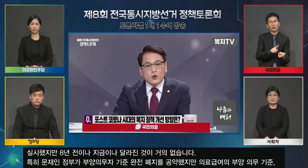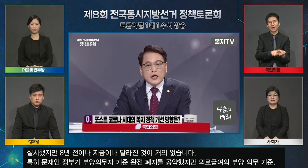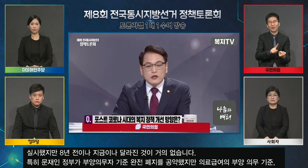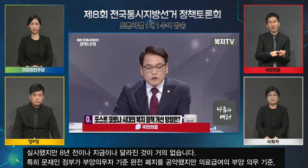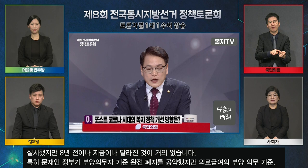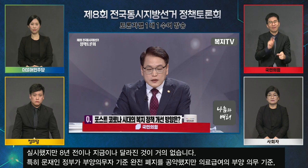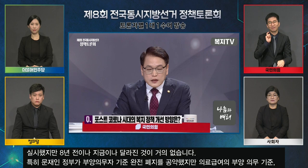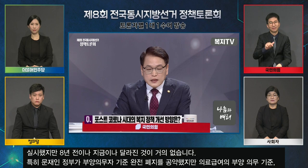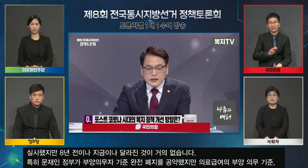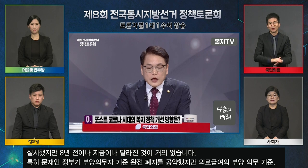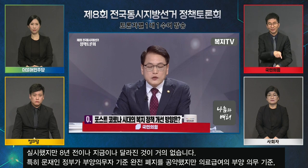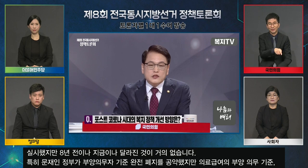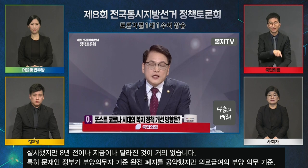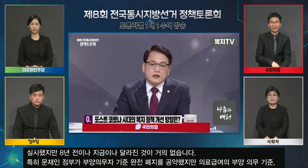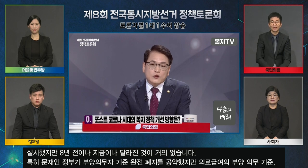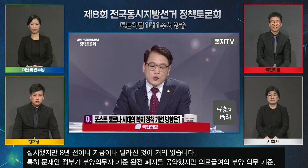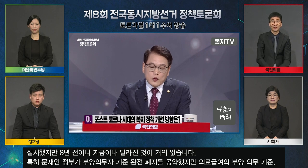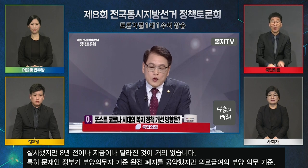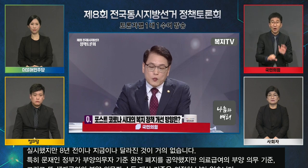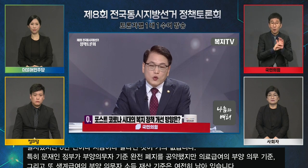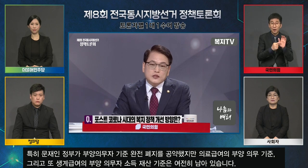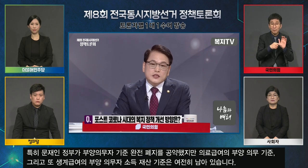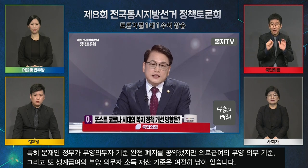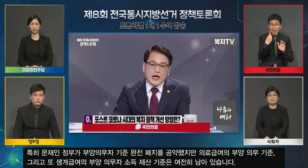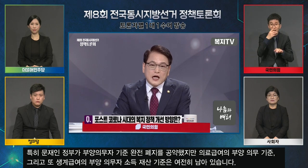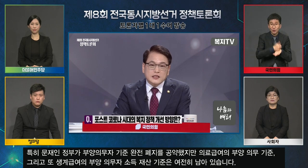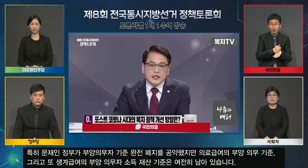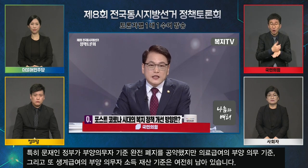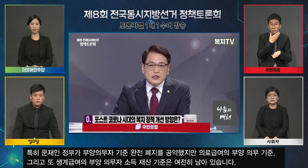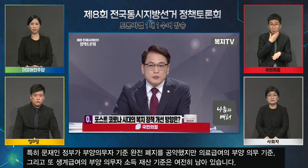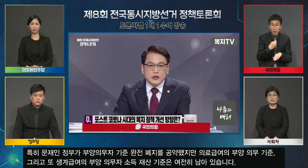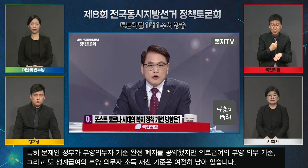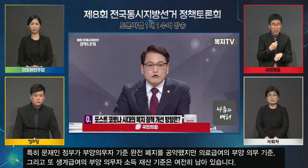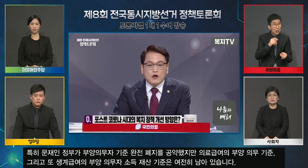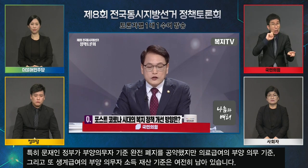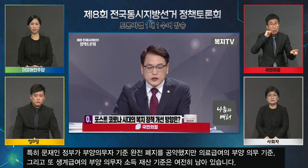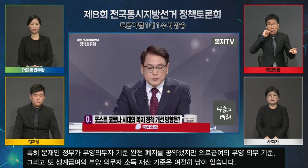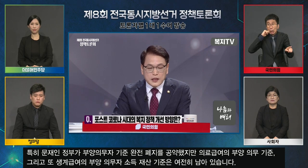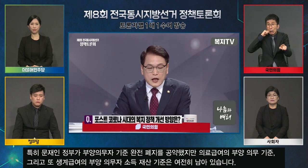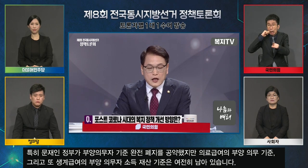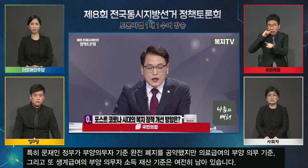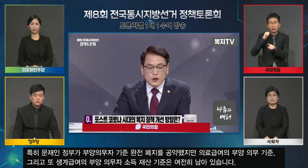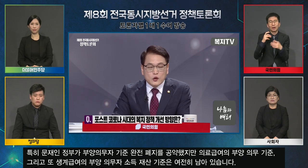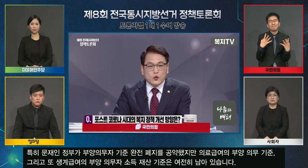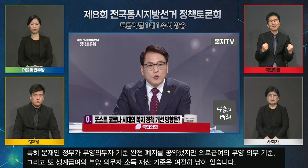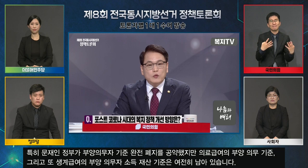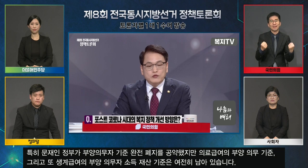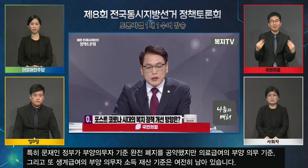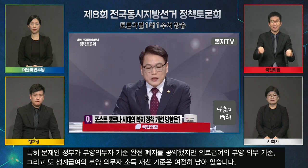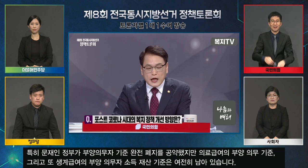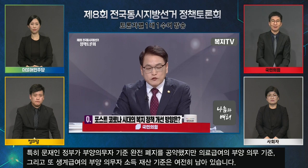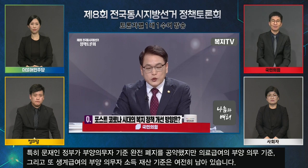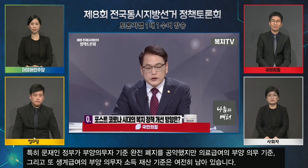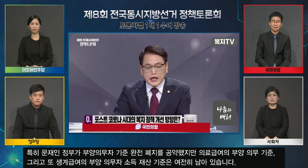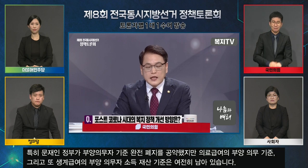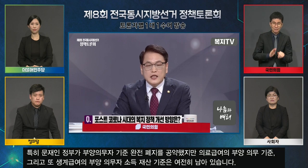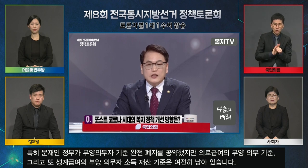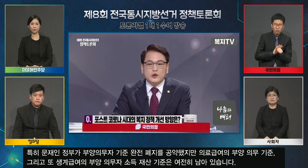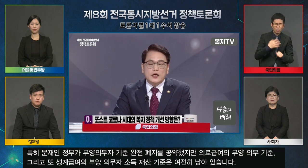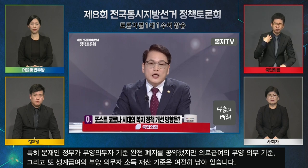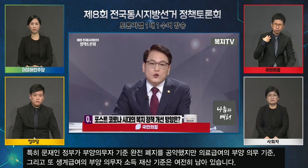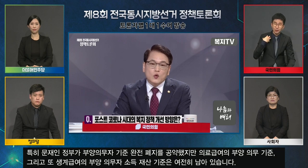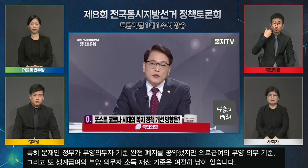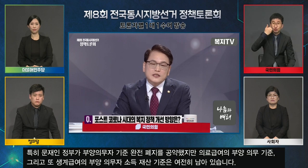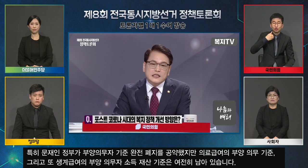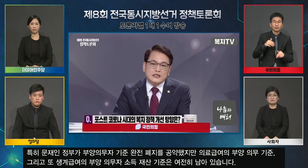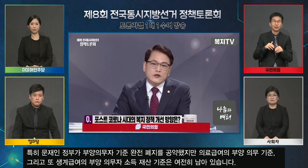더욱이 코로나19라는 사회적 재난으로 복지 사각지대의 틈이 더욱 커졌습니다. 돌봄 부담이 가중된 장애인